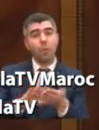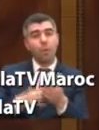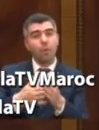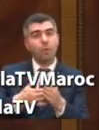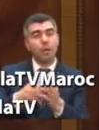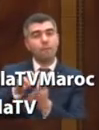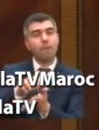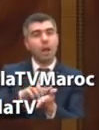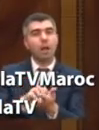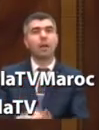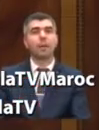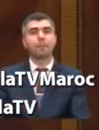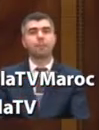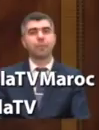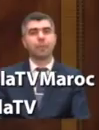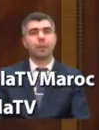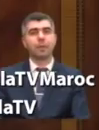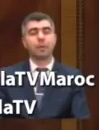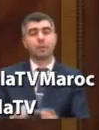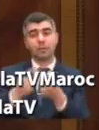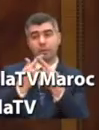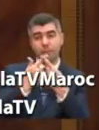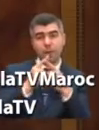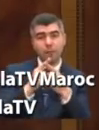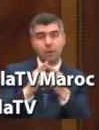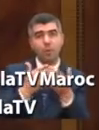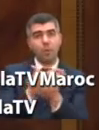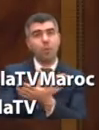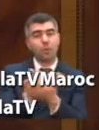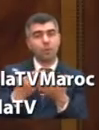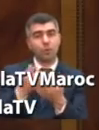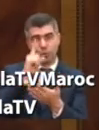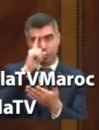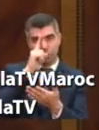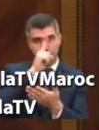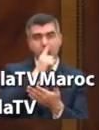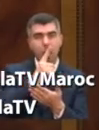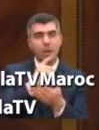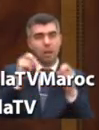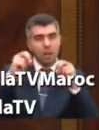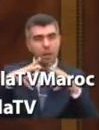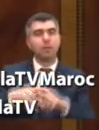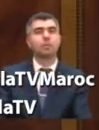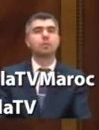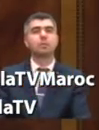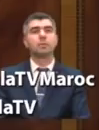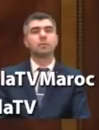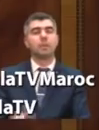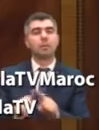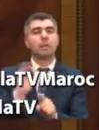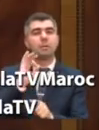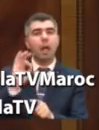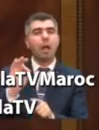الفلاحي وتطور مختلف سلاسل الانتاج غيمكننا من الحفاظ على نفس مستوى الناتج